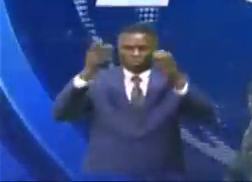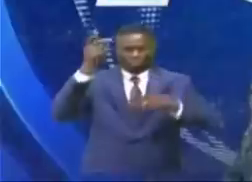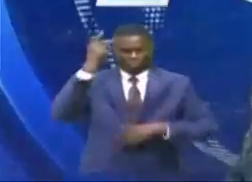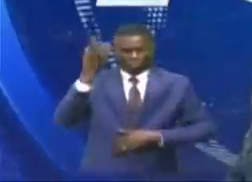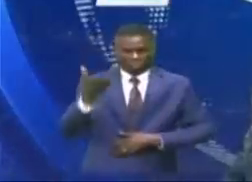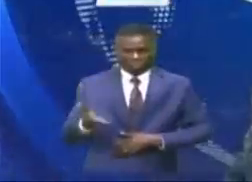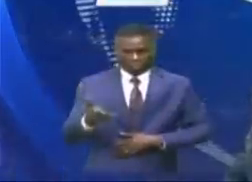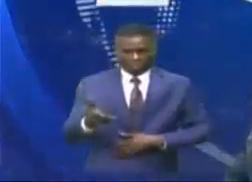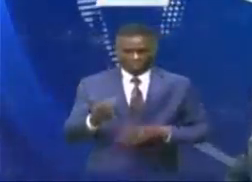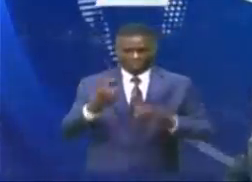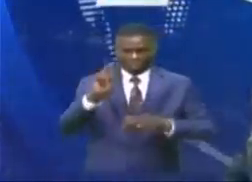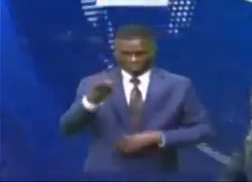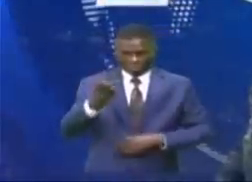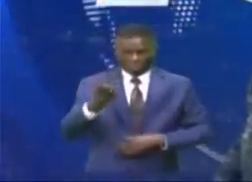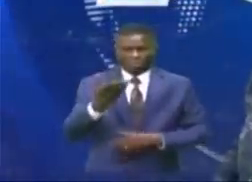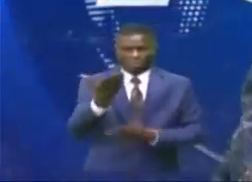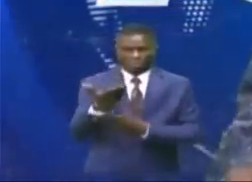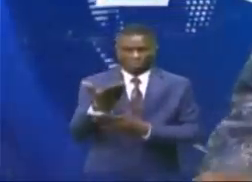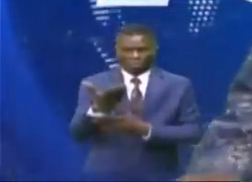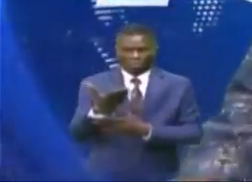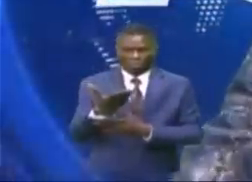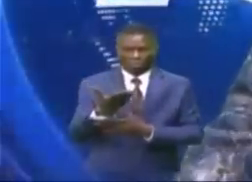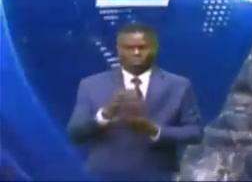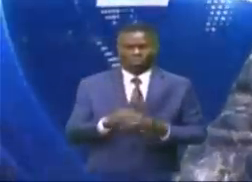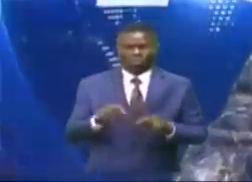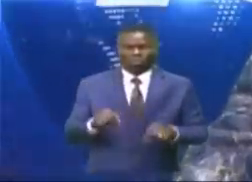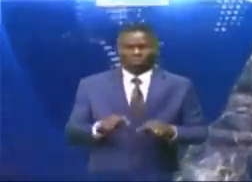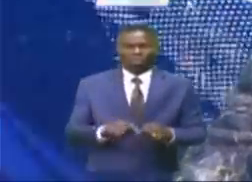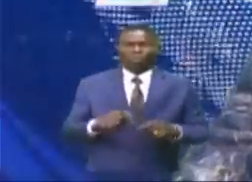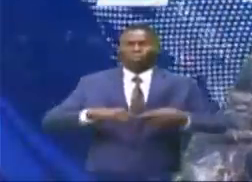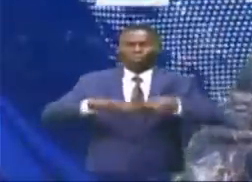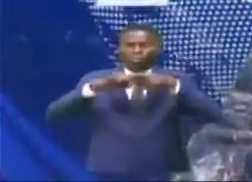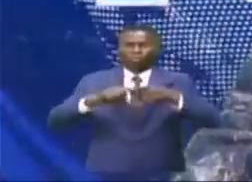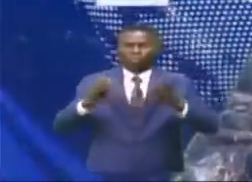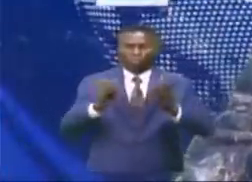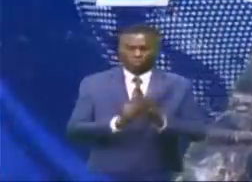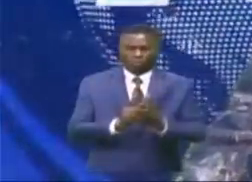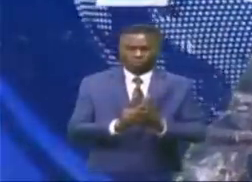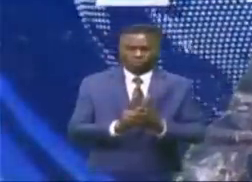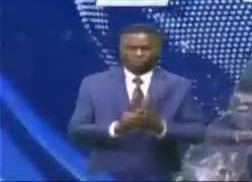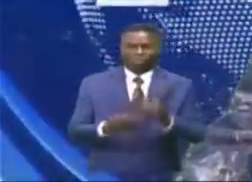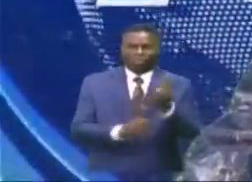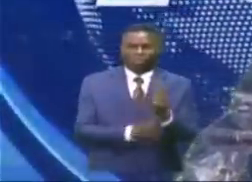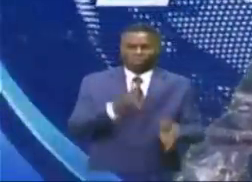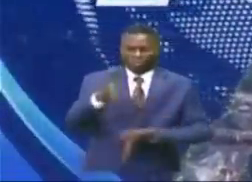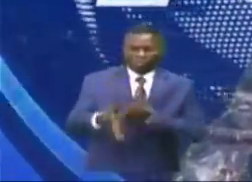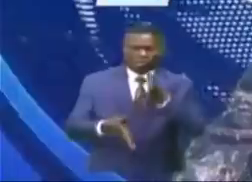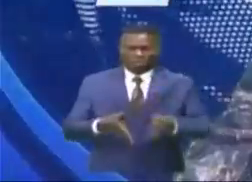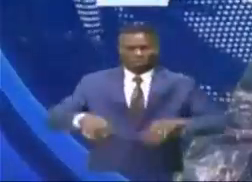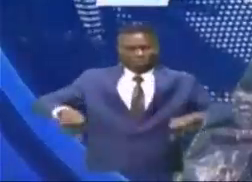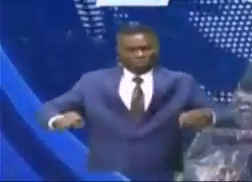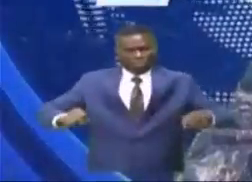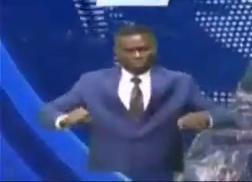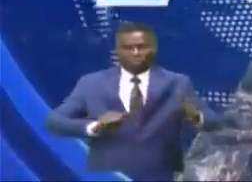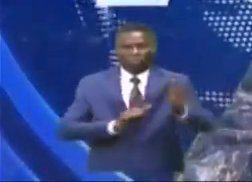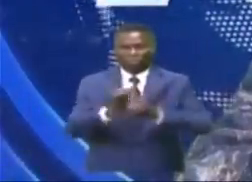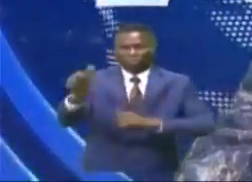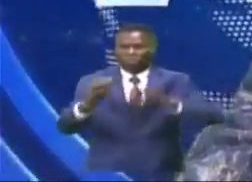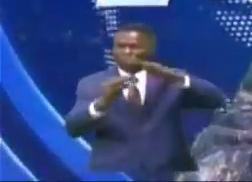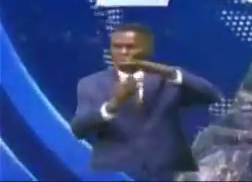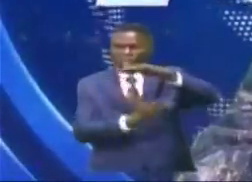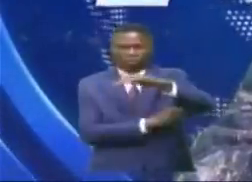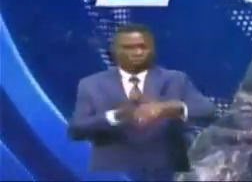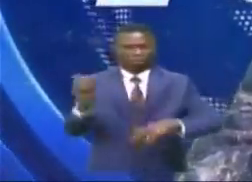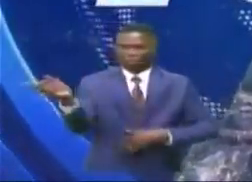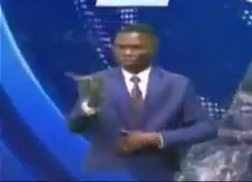Kinshasa. 2. La présente interdiction concerne aussi les piétons, motos, tricycles, chariots